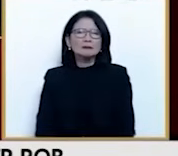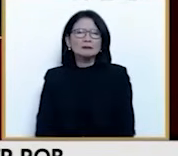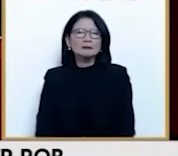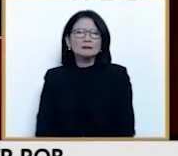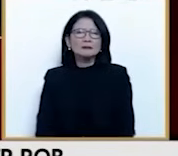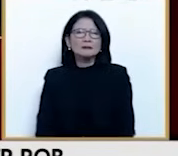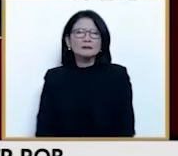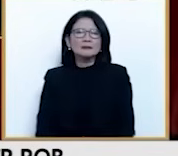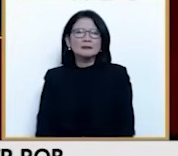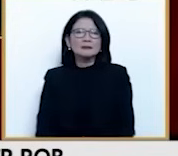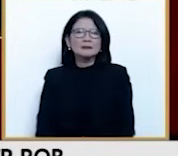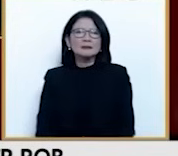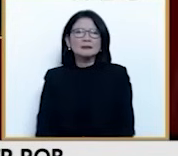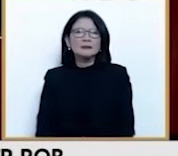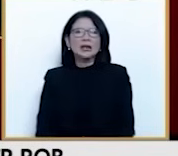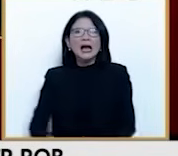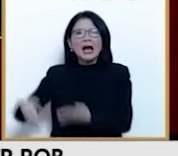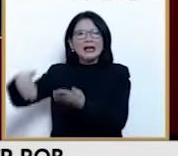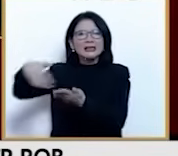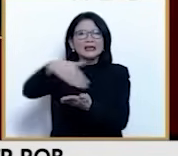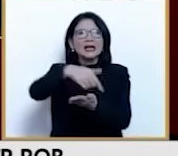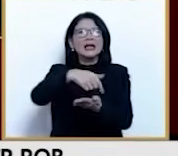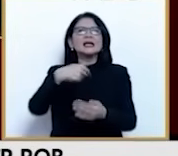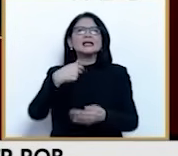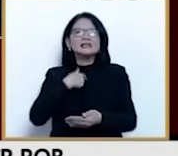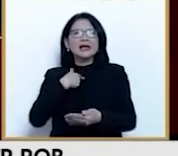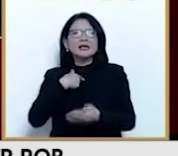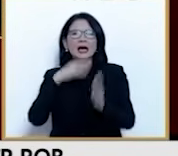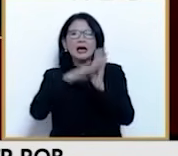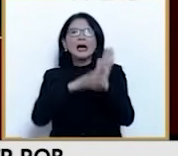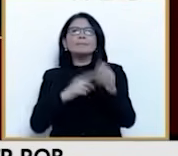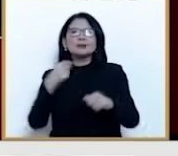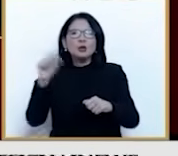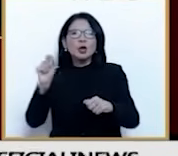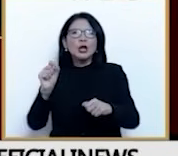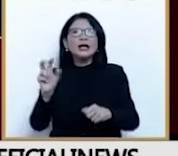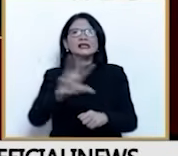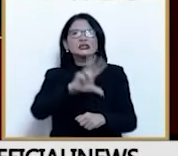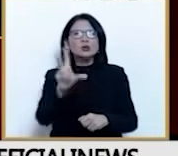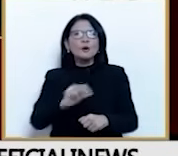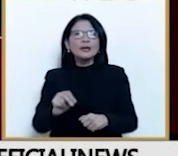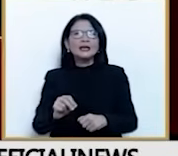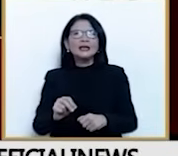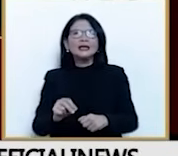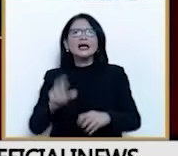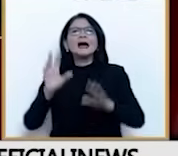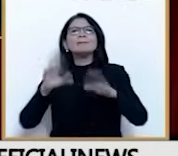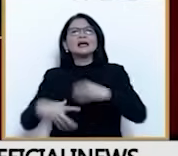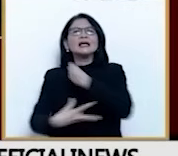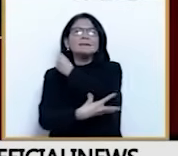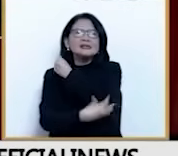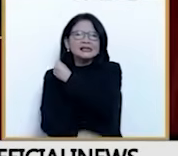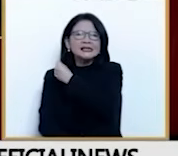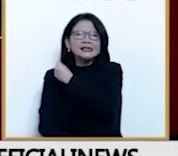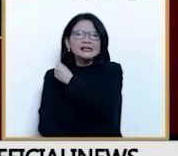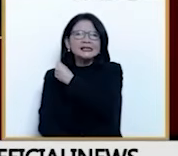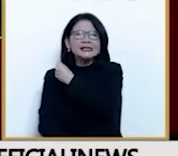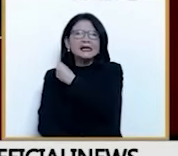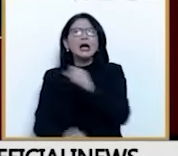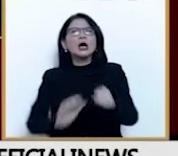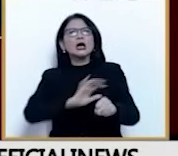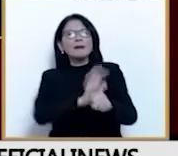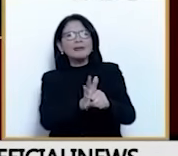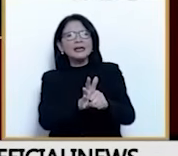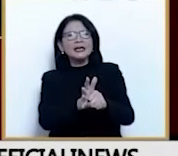Kang, data saya tidak keliru. Jawa Barat makin miskin karena pandemi. Karena